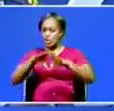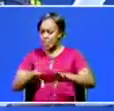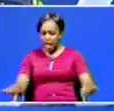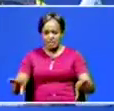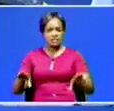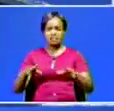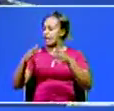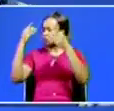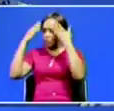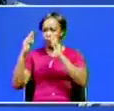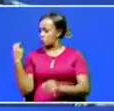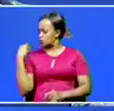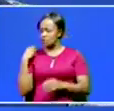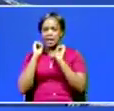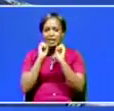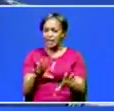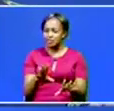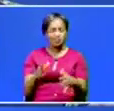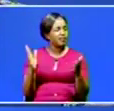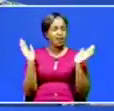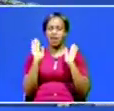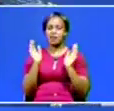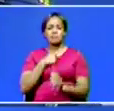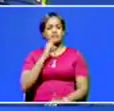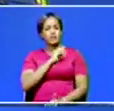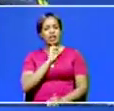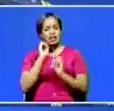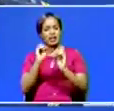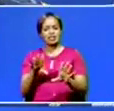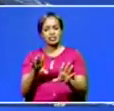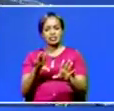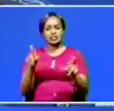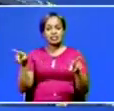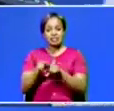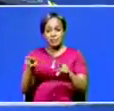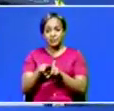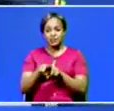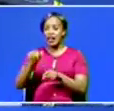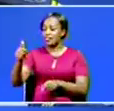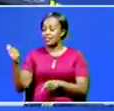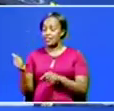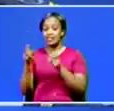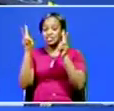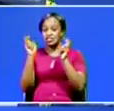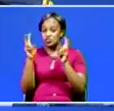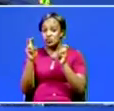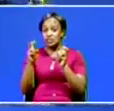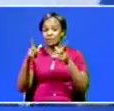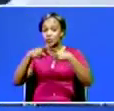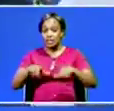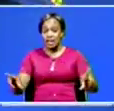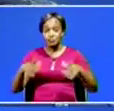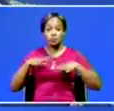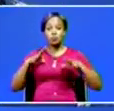consent bila kutukonsult. Mbona hii ya Rosemary Njeri watu consult? Hii Abdurrahman Abdi Ahmed anapewa shamba, EACC wanakubali,